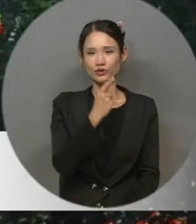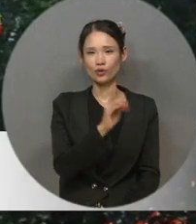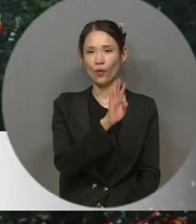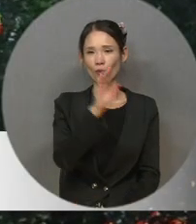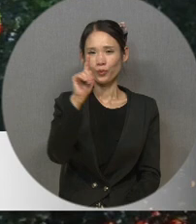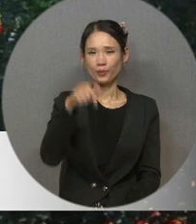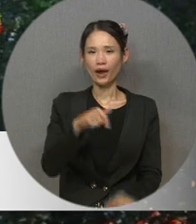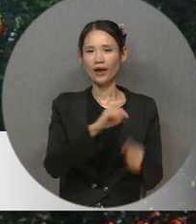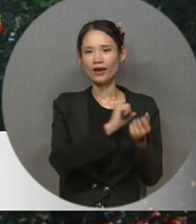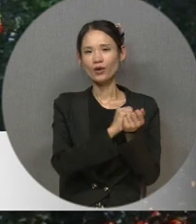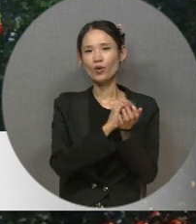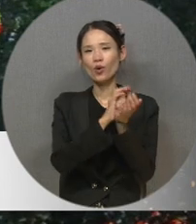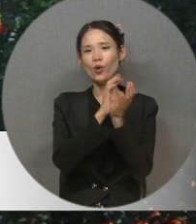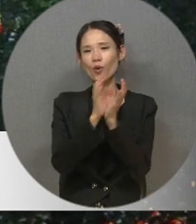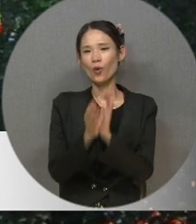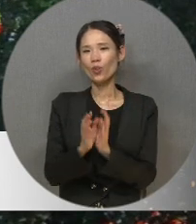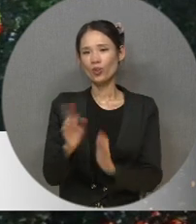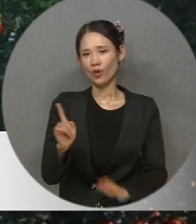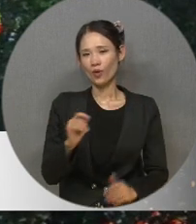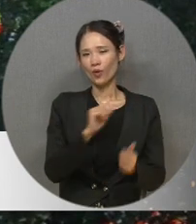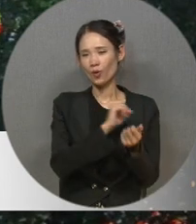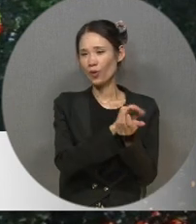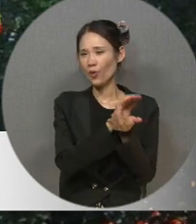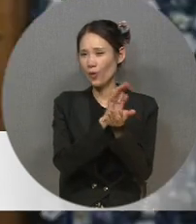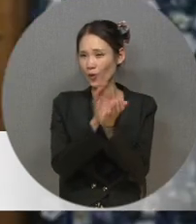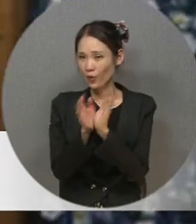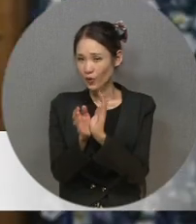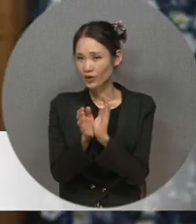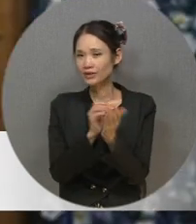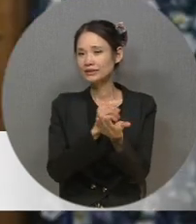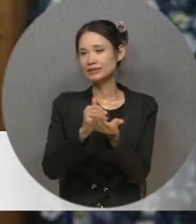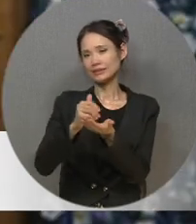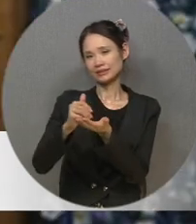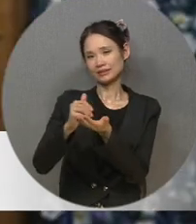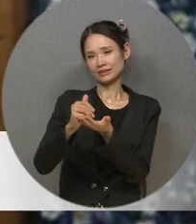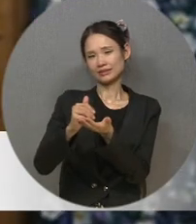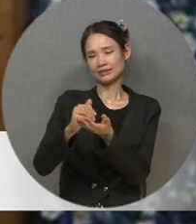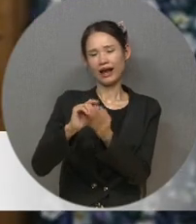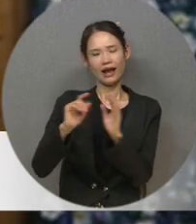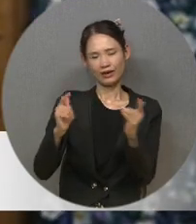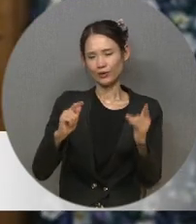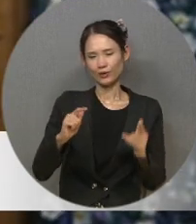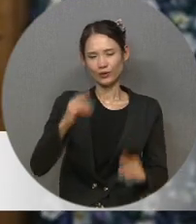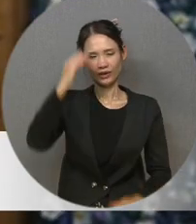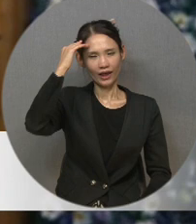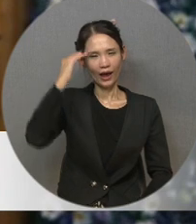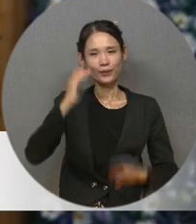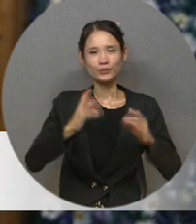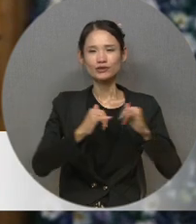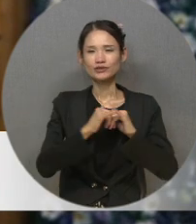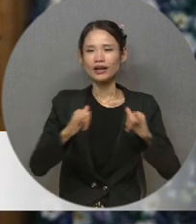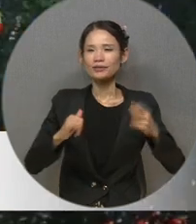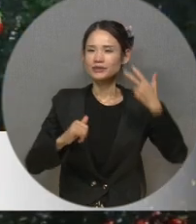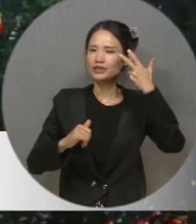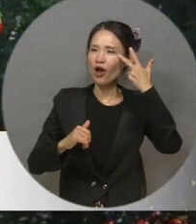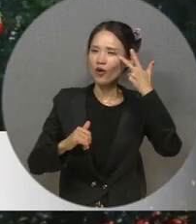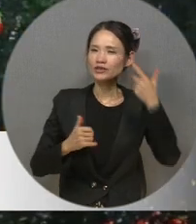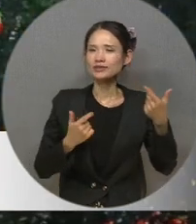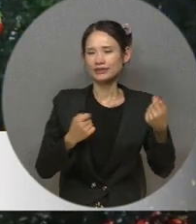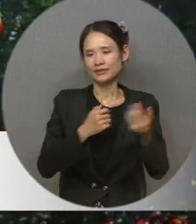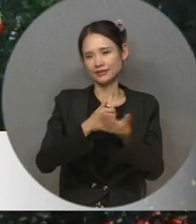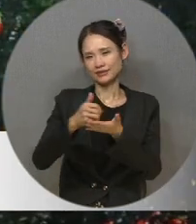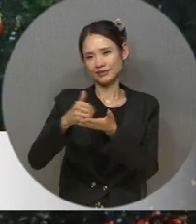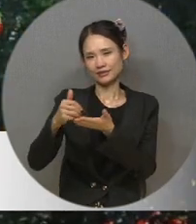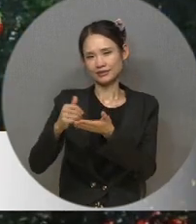동백꽃은 사실은 꽃을 그리는 게 아니고 대한민국 사람들의 정신을 그리는 것이다 생각합니다. 우리나라가